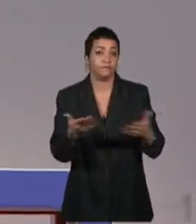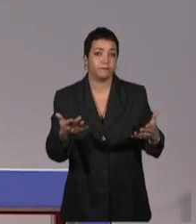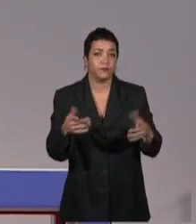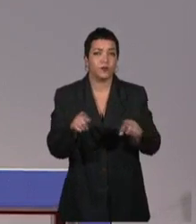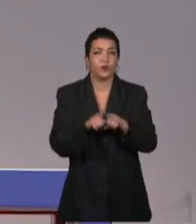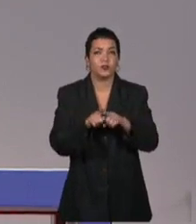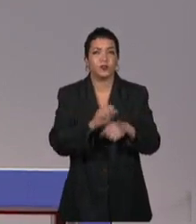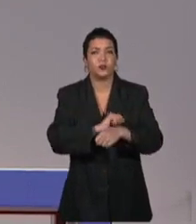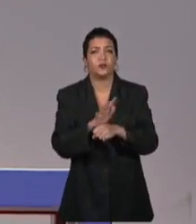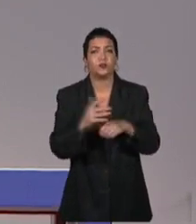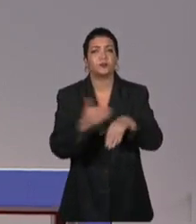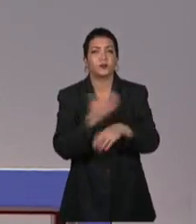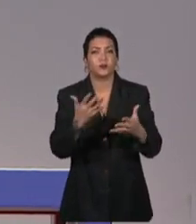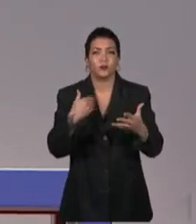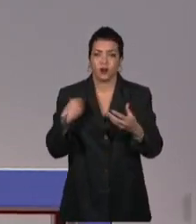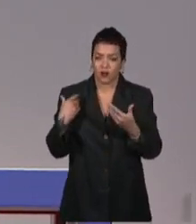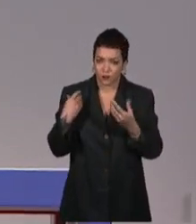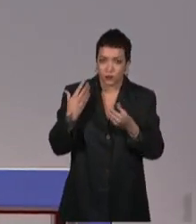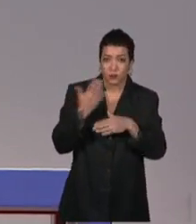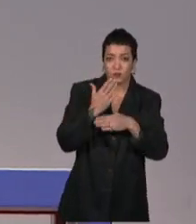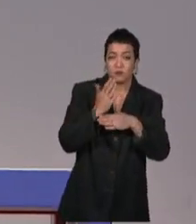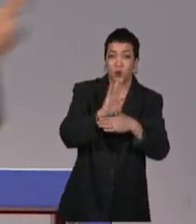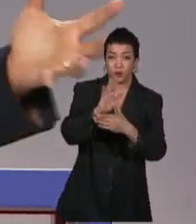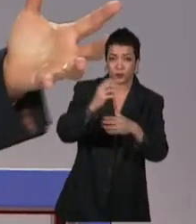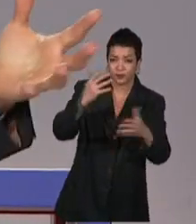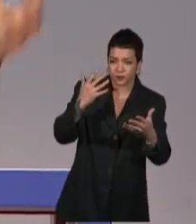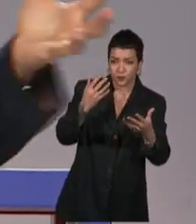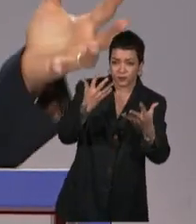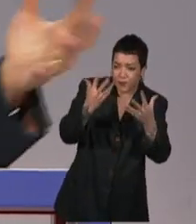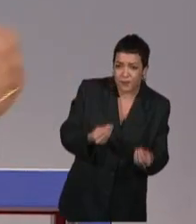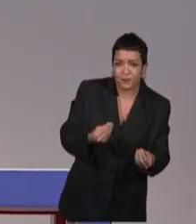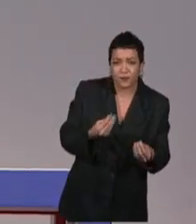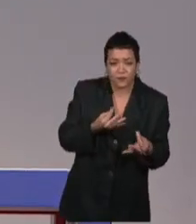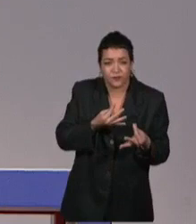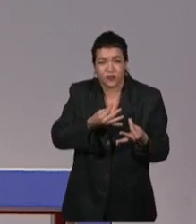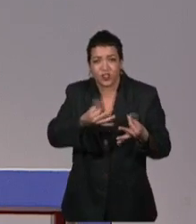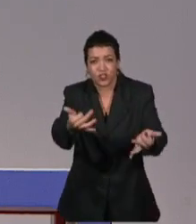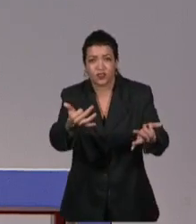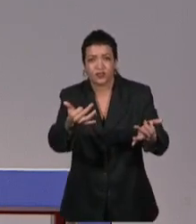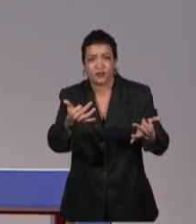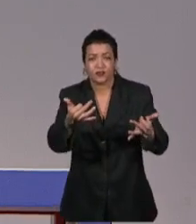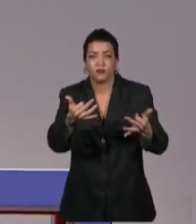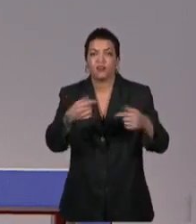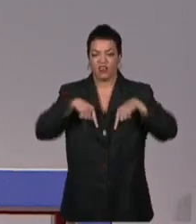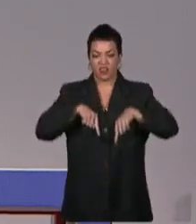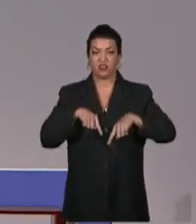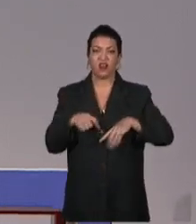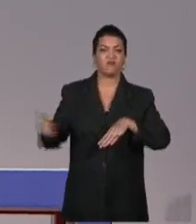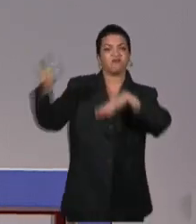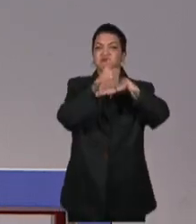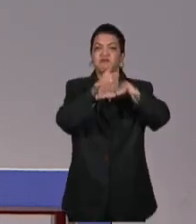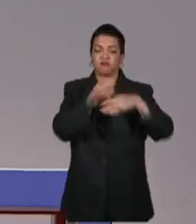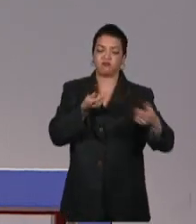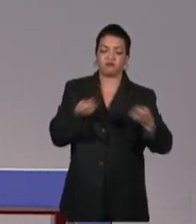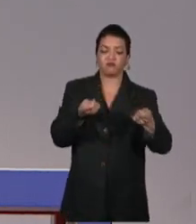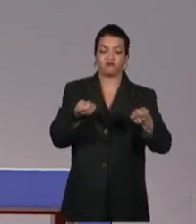nos fragilités, nos vulnérabilités. Cet État hyper centralisé, incapable de s'appuyer sur